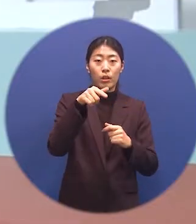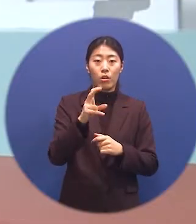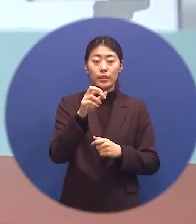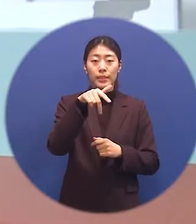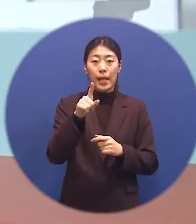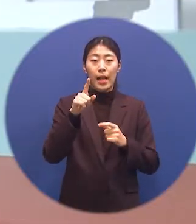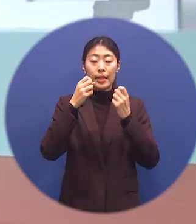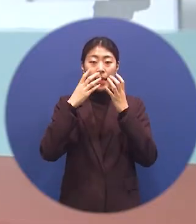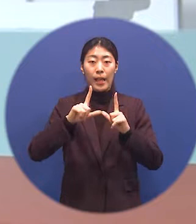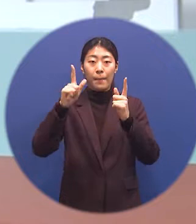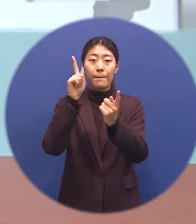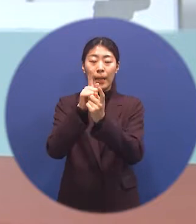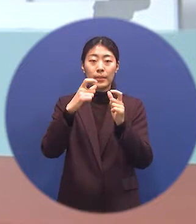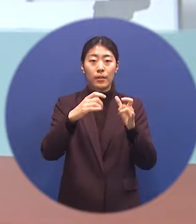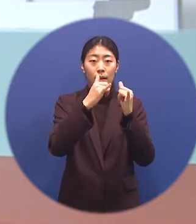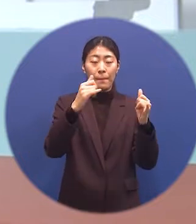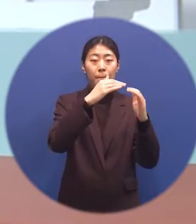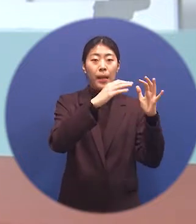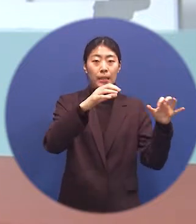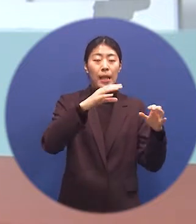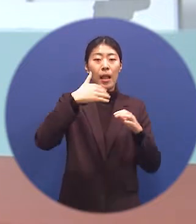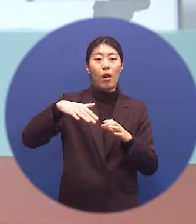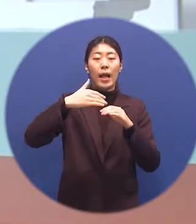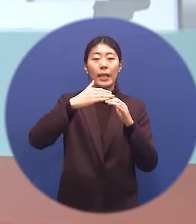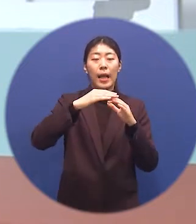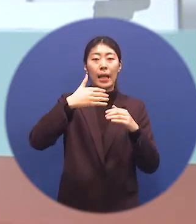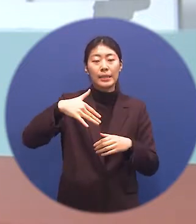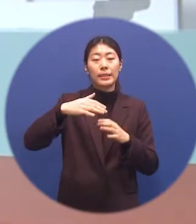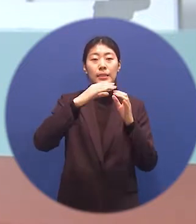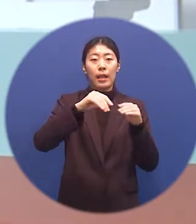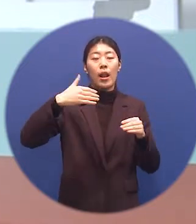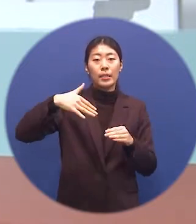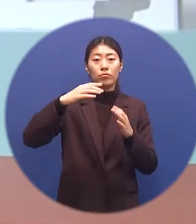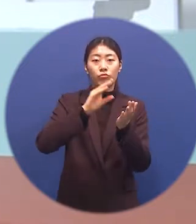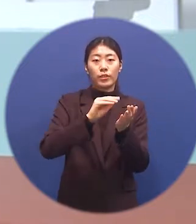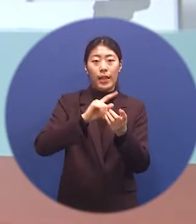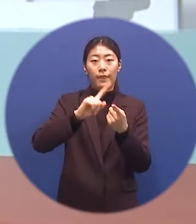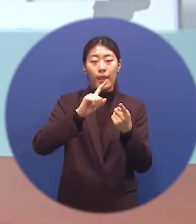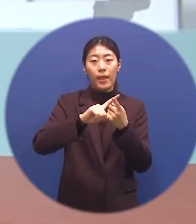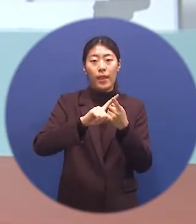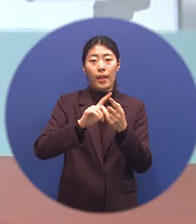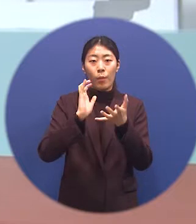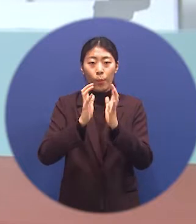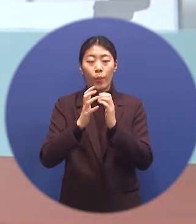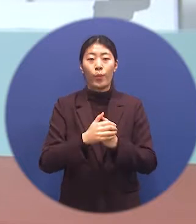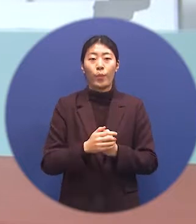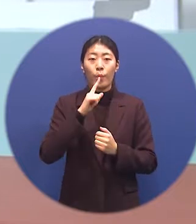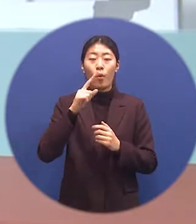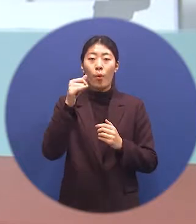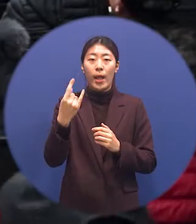은평구는 경자년 새해를 맞아 주민들과 마을 현안을 논의하고 동별 지역 의제를 발굴하기 위한 동 업무